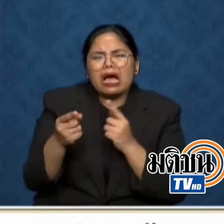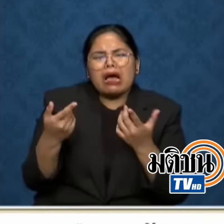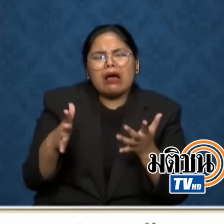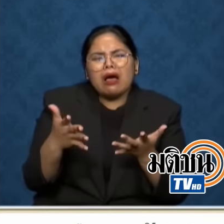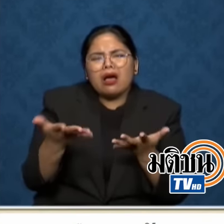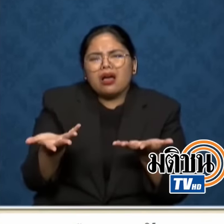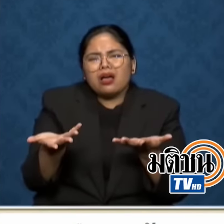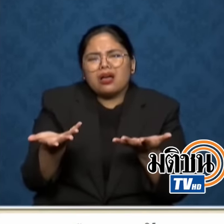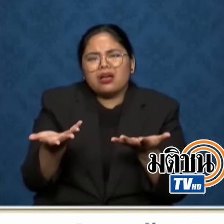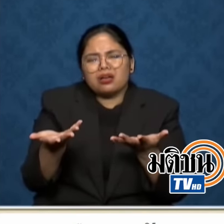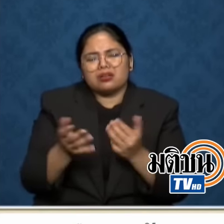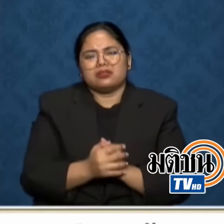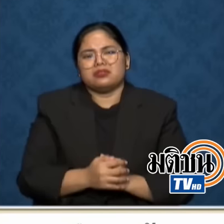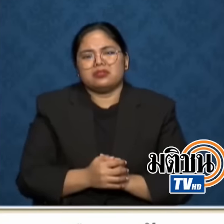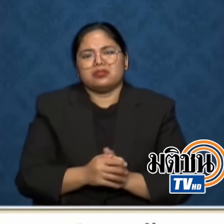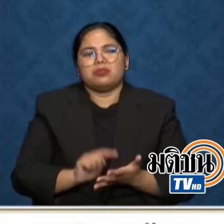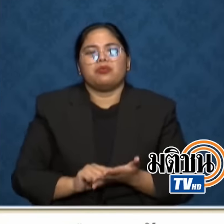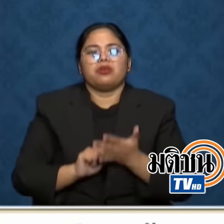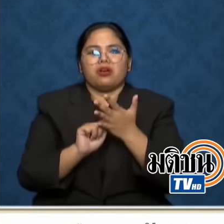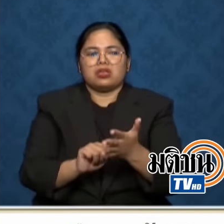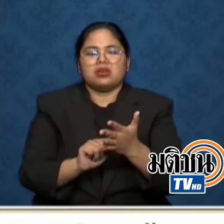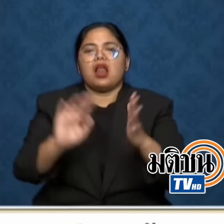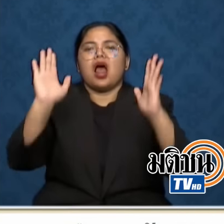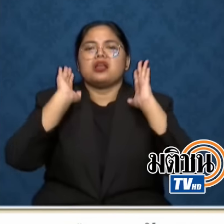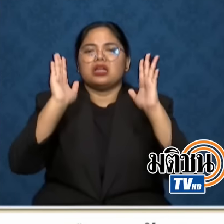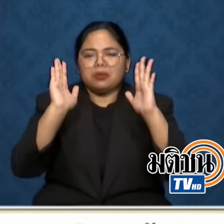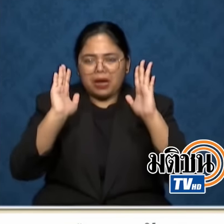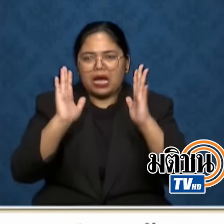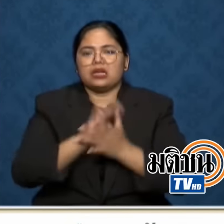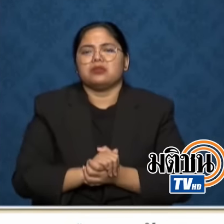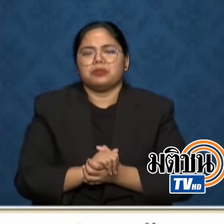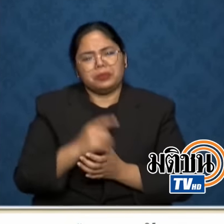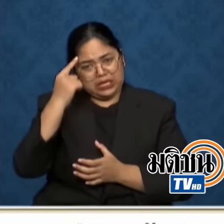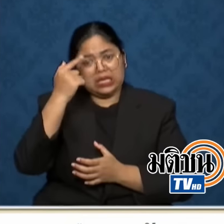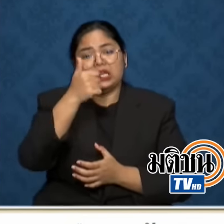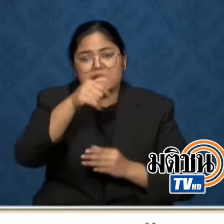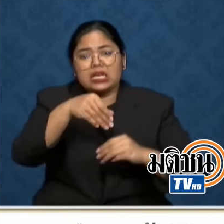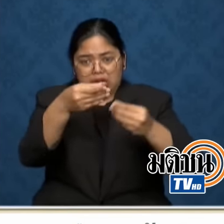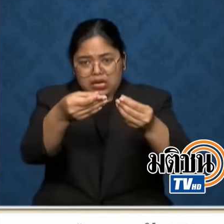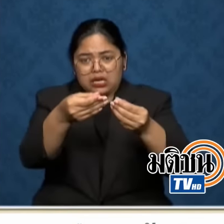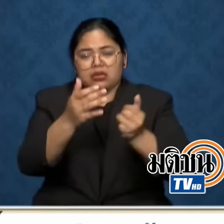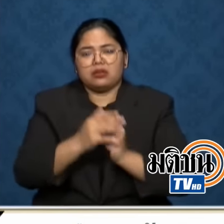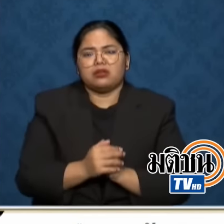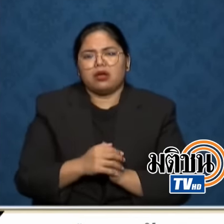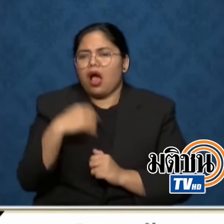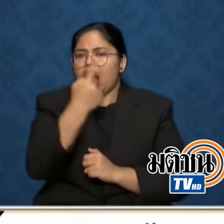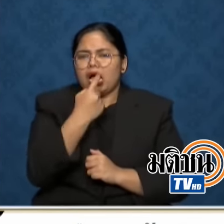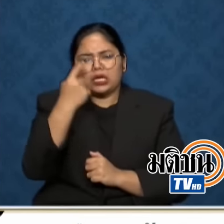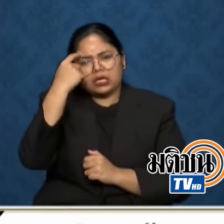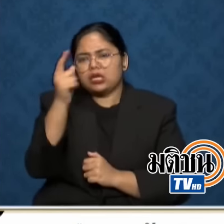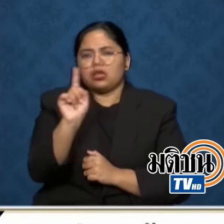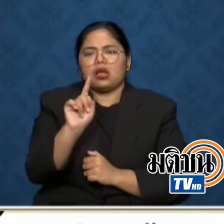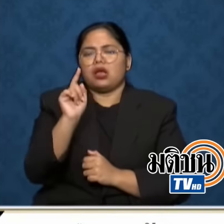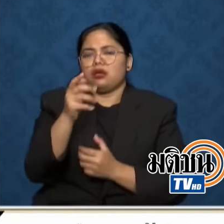มีข้อเสนอต่อรัฐบาลด้วยความหวังดีครับต้องให้ชัดเจนนะครับใครที่ยามยังไงผมไม่สนแต่ผมเ